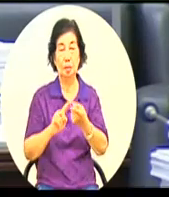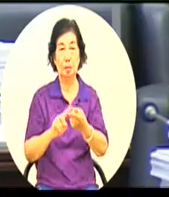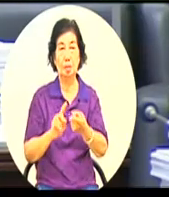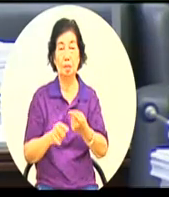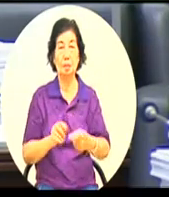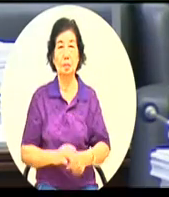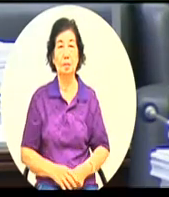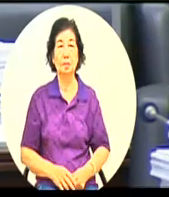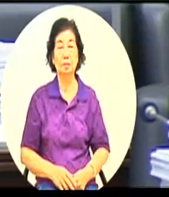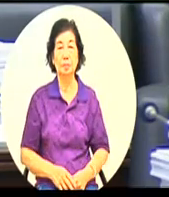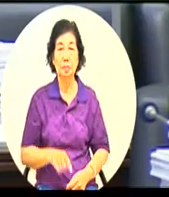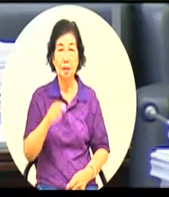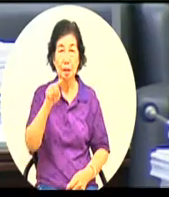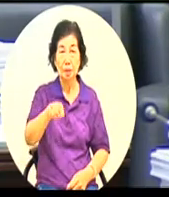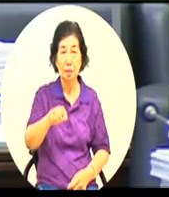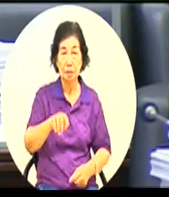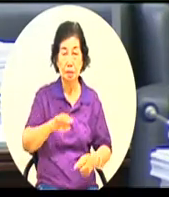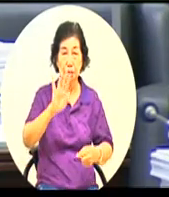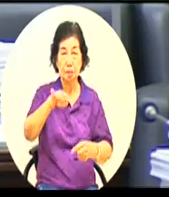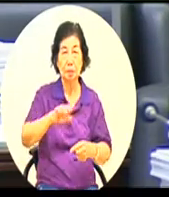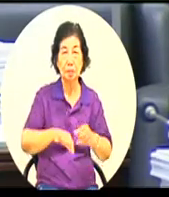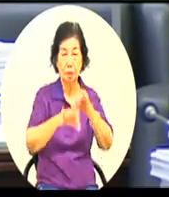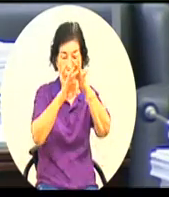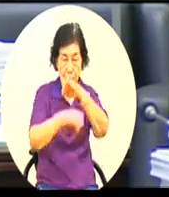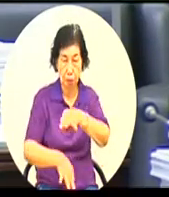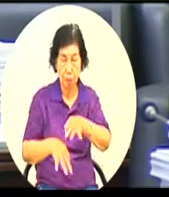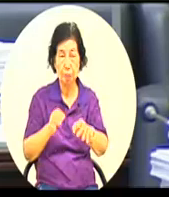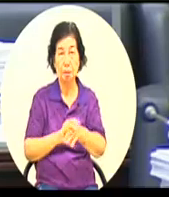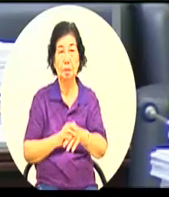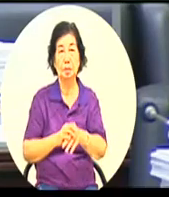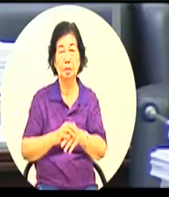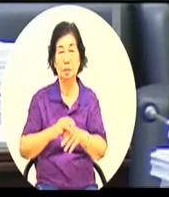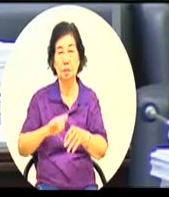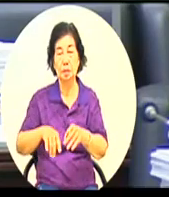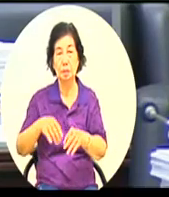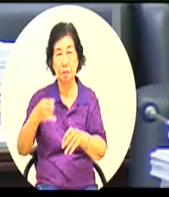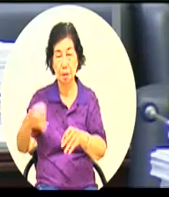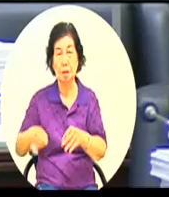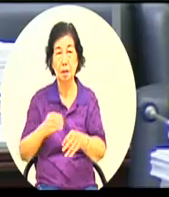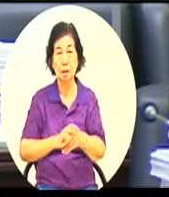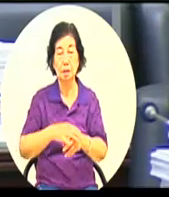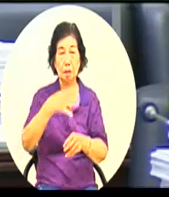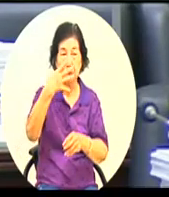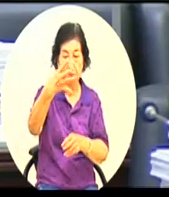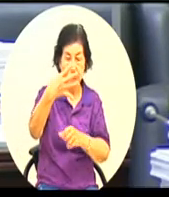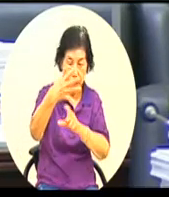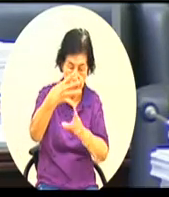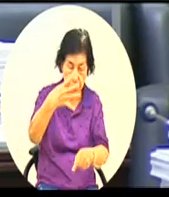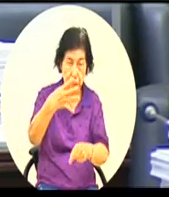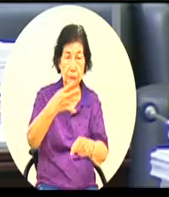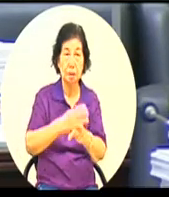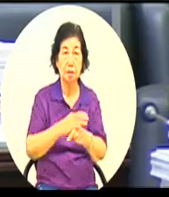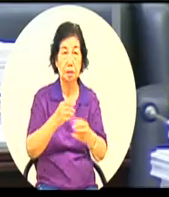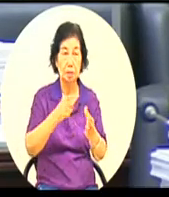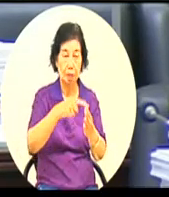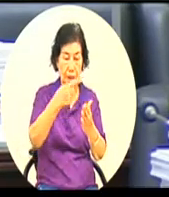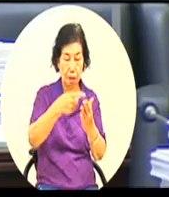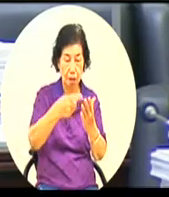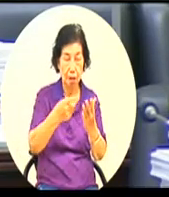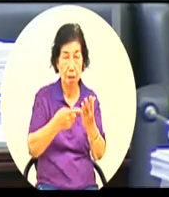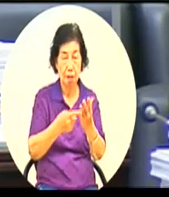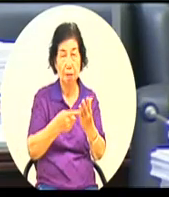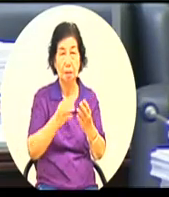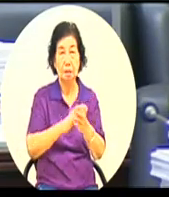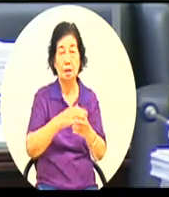我这个较歹尔，四月你排名第八名，全台湾